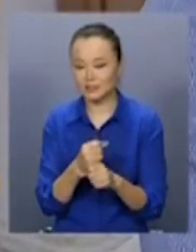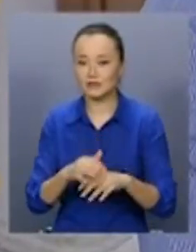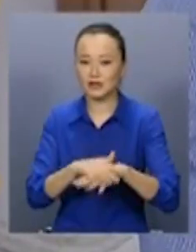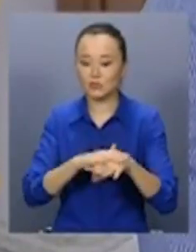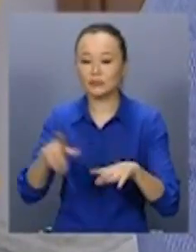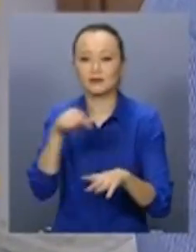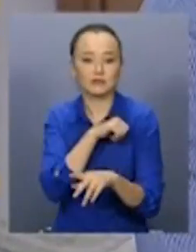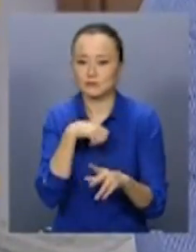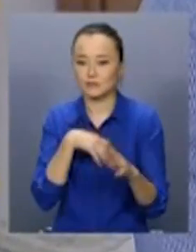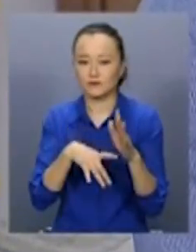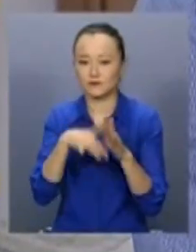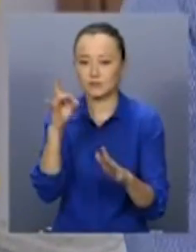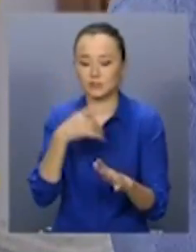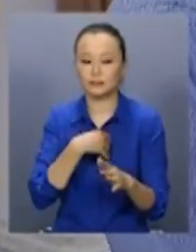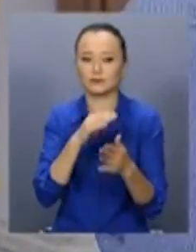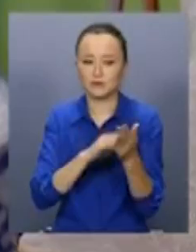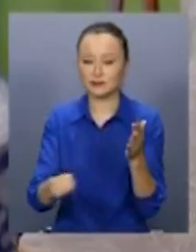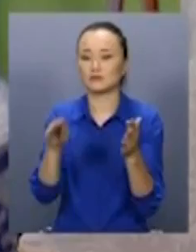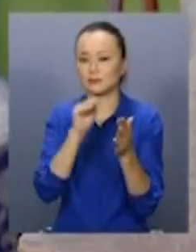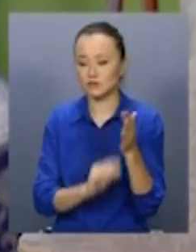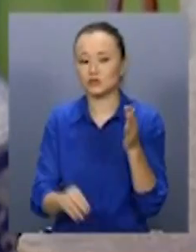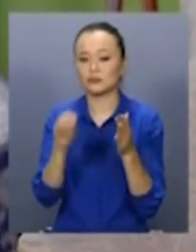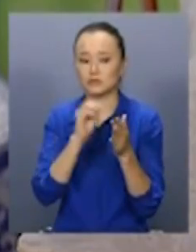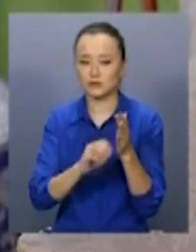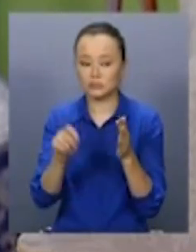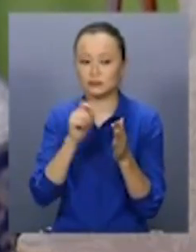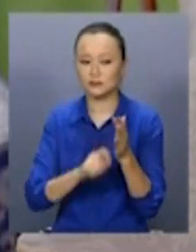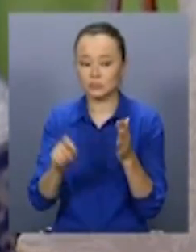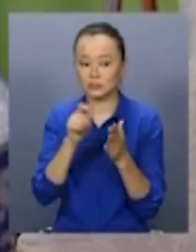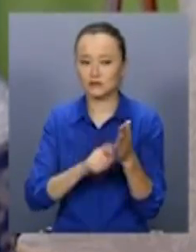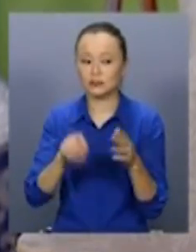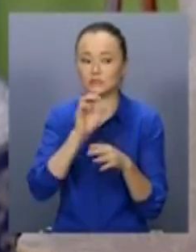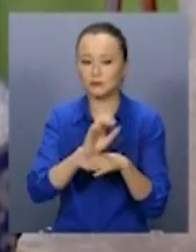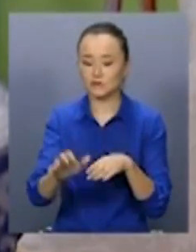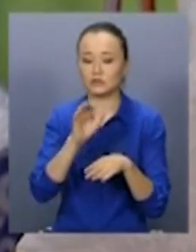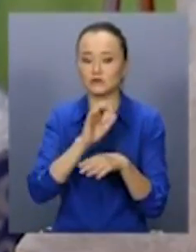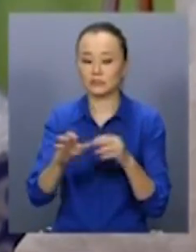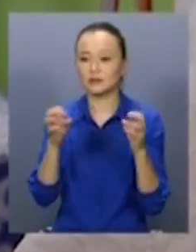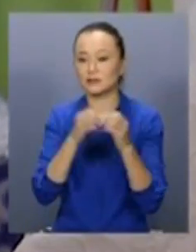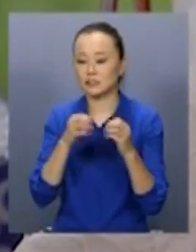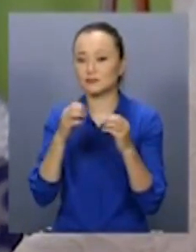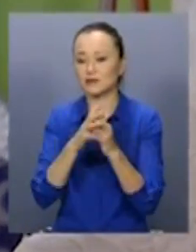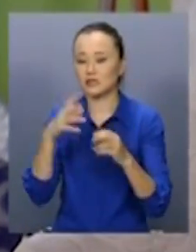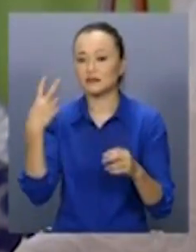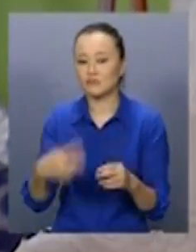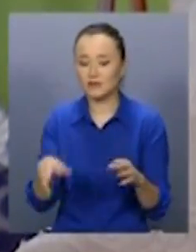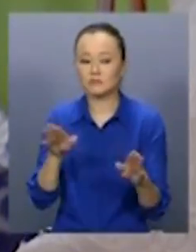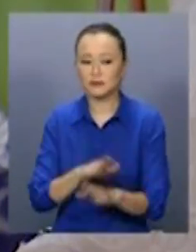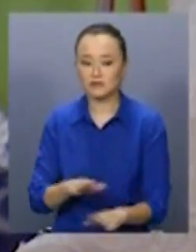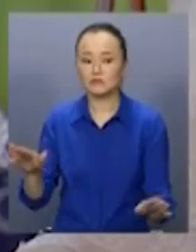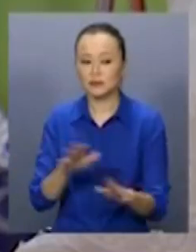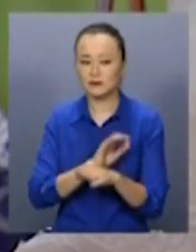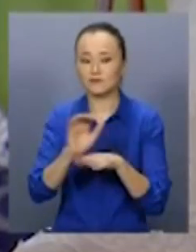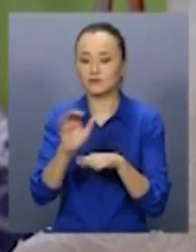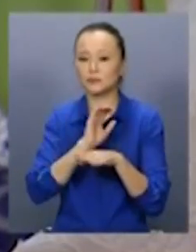таңдайды. Негізі біздер жаза береміз, жаза береміз, студиядан шықпай 10 ән болсын, 15 болсын, 20 болсын. Ол шыға береді,